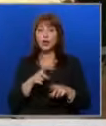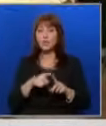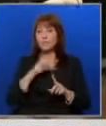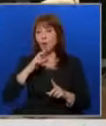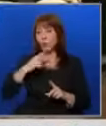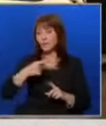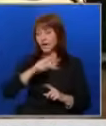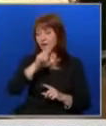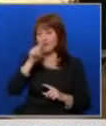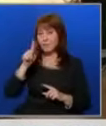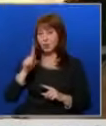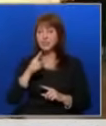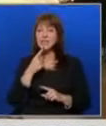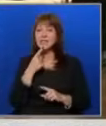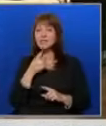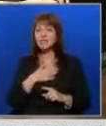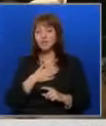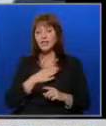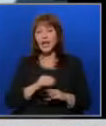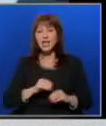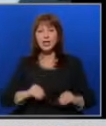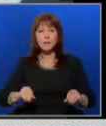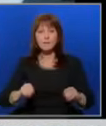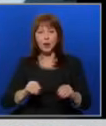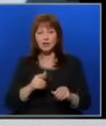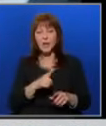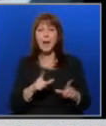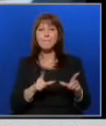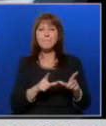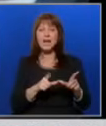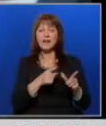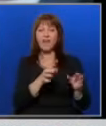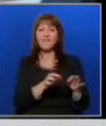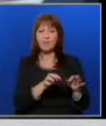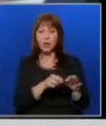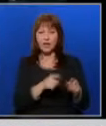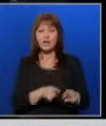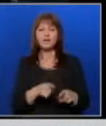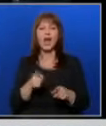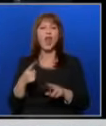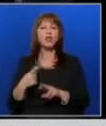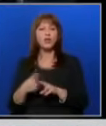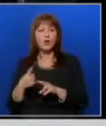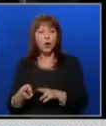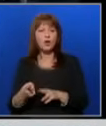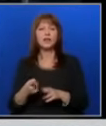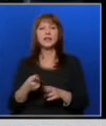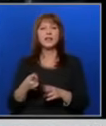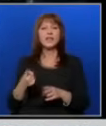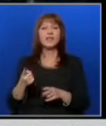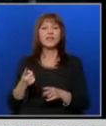отговаря на въпроси за притежавани от него имоти, сред които имението Мар-а-Лаго във Флорида, Тръмп Тауър в Нью-Йорк и голф игрище в